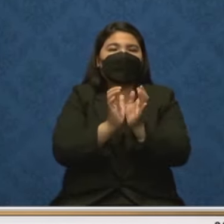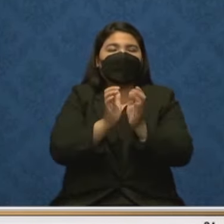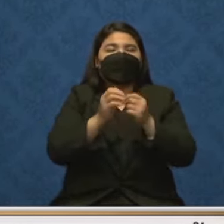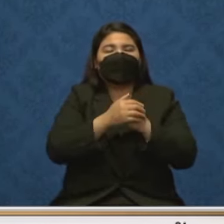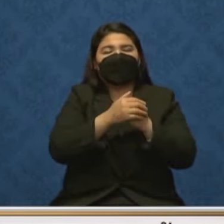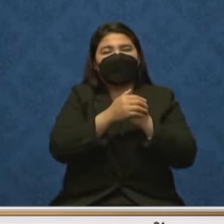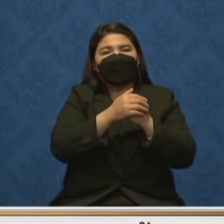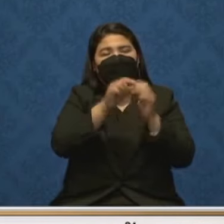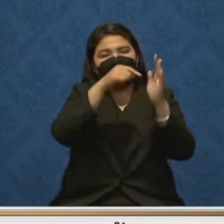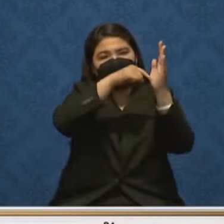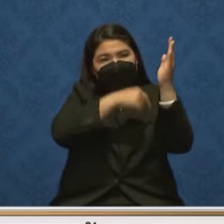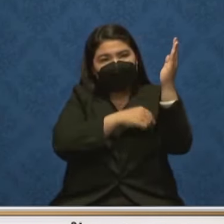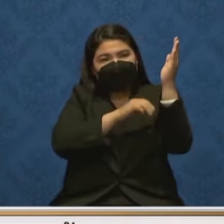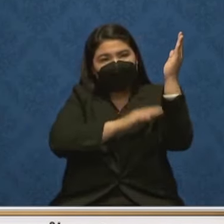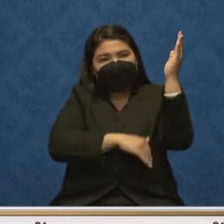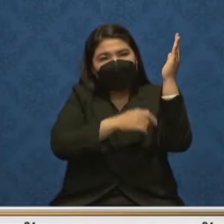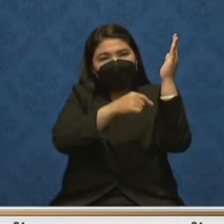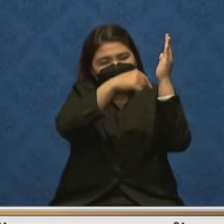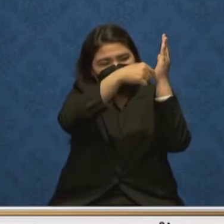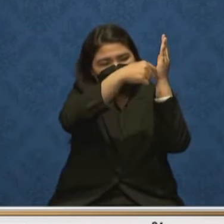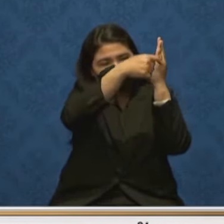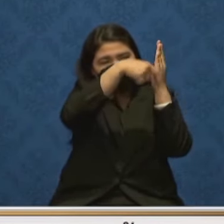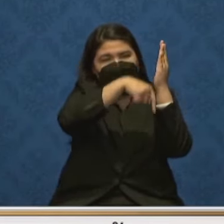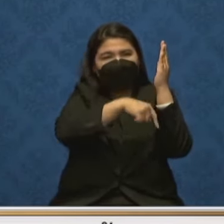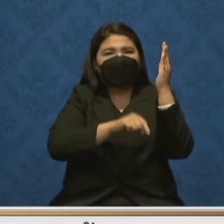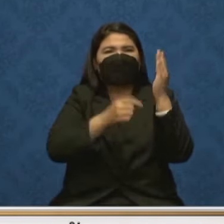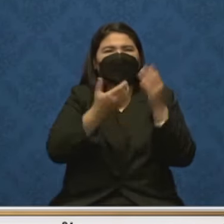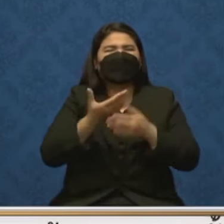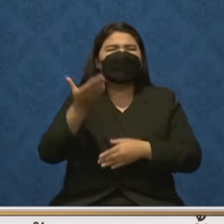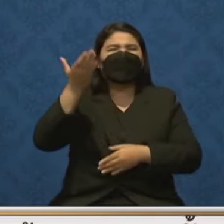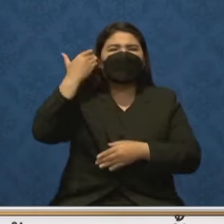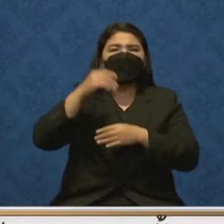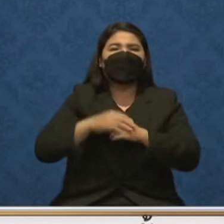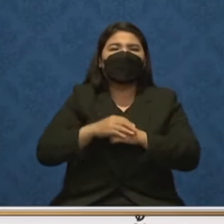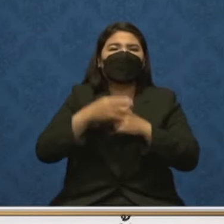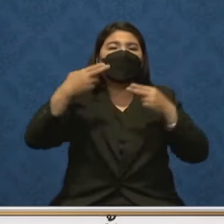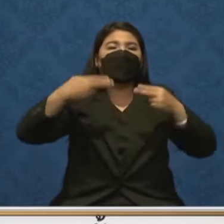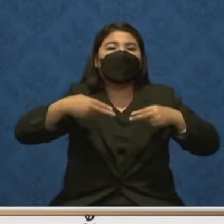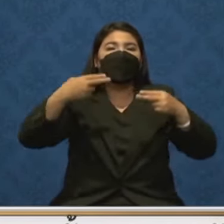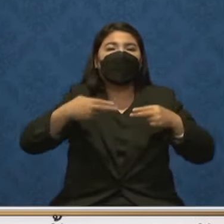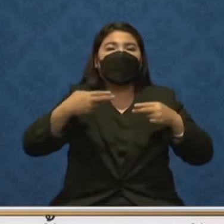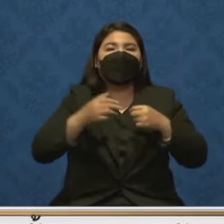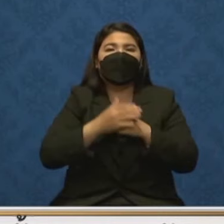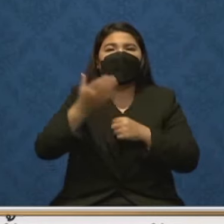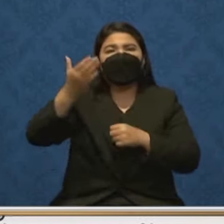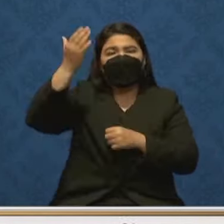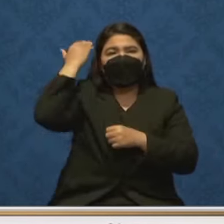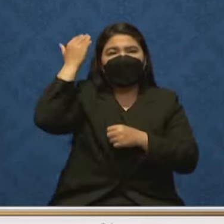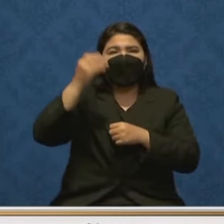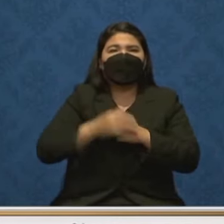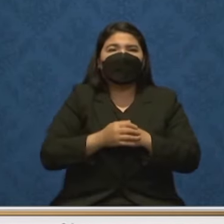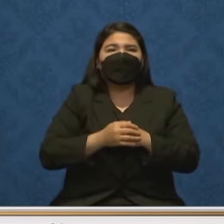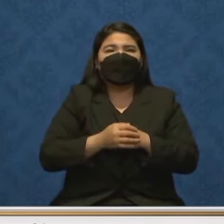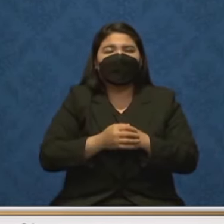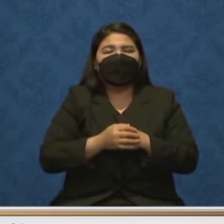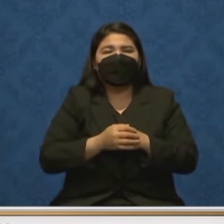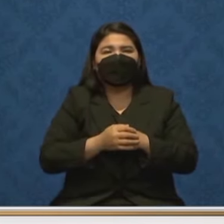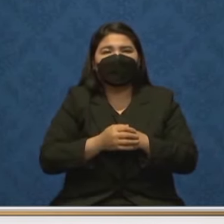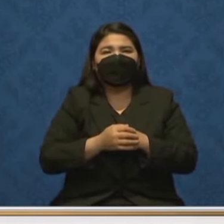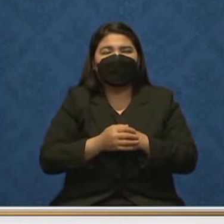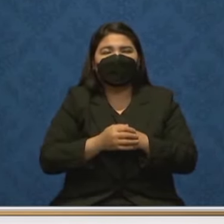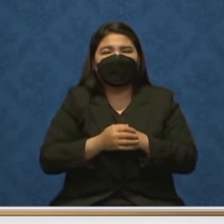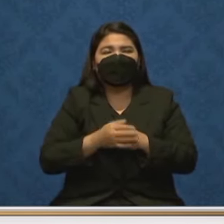มานะคะเพื่อหลอกองค์กรระหว่างประเทศในยุคสงครามเย็นค่ะเลี่ยงที่จะใช้